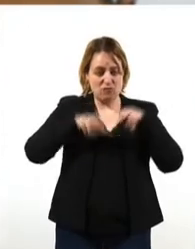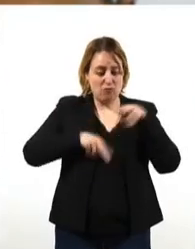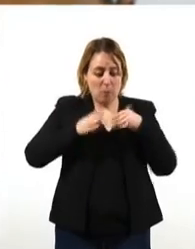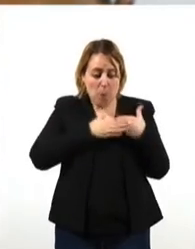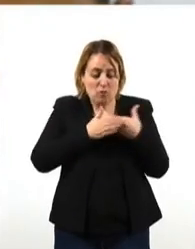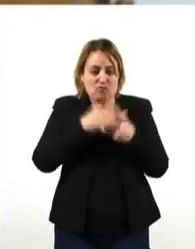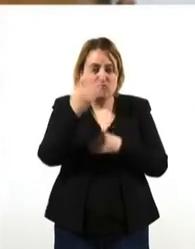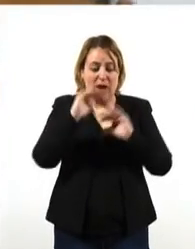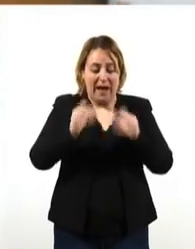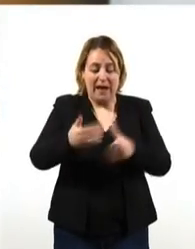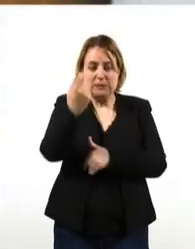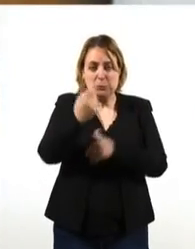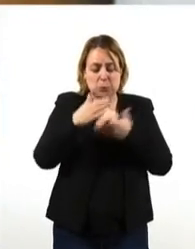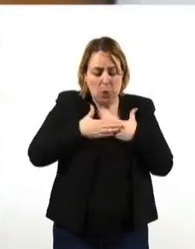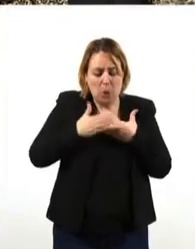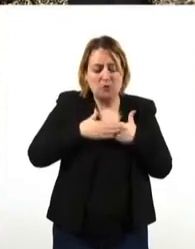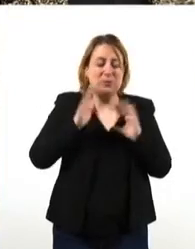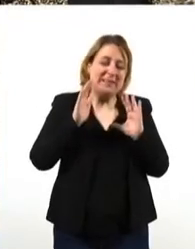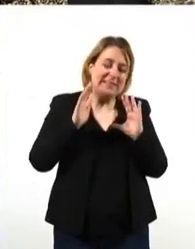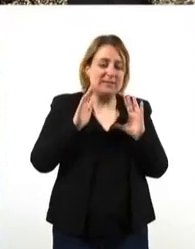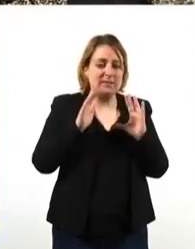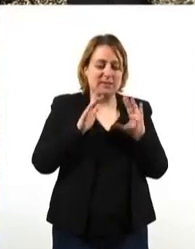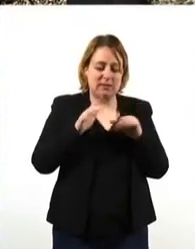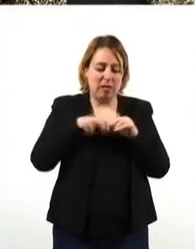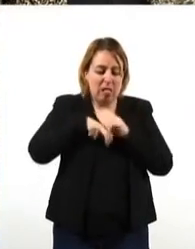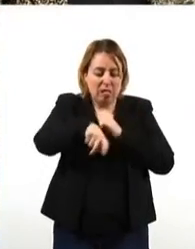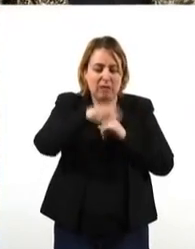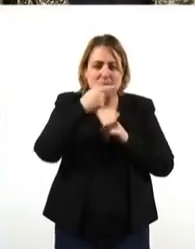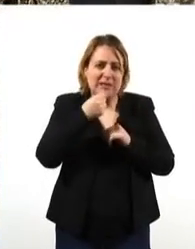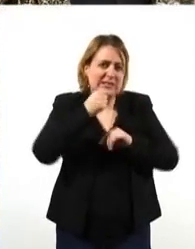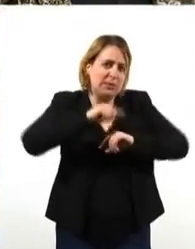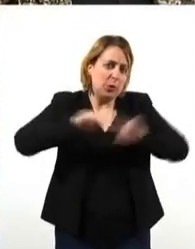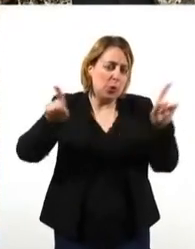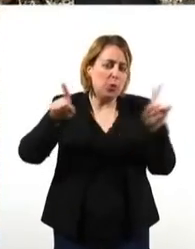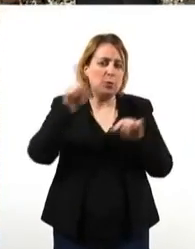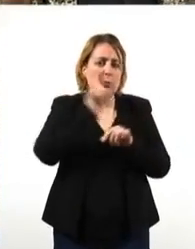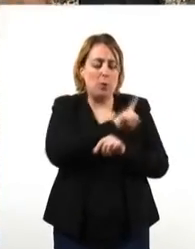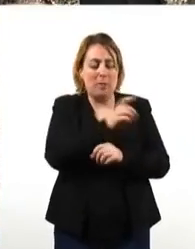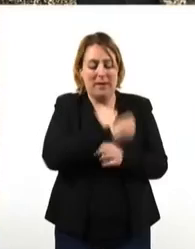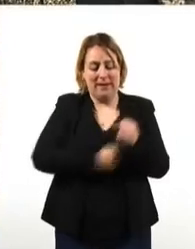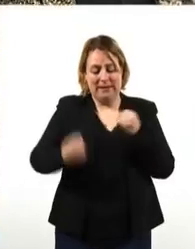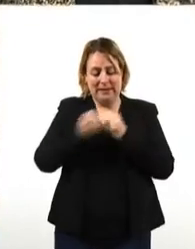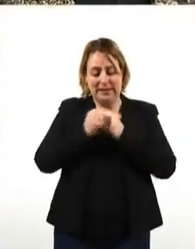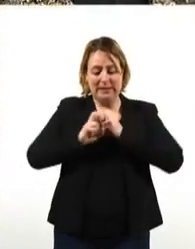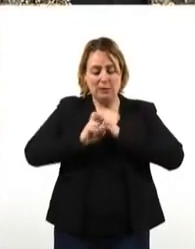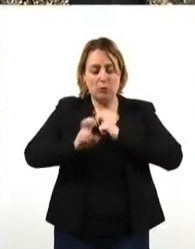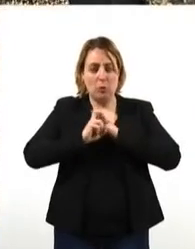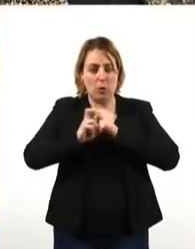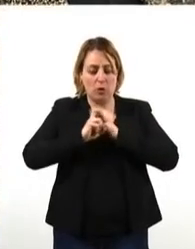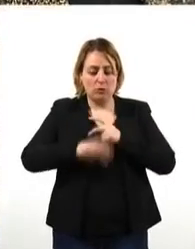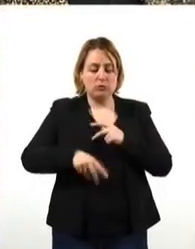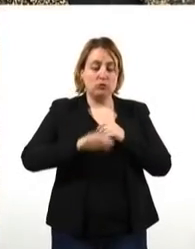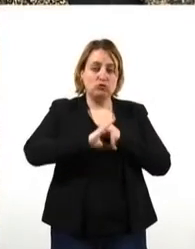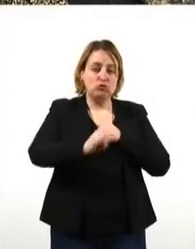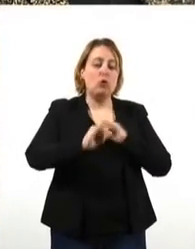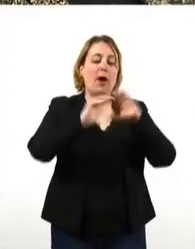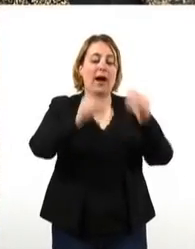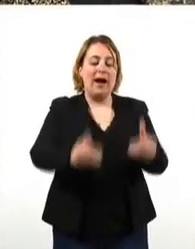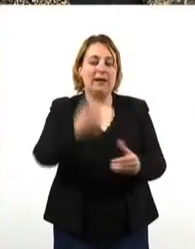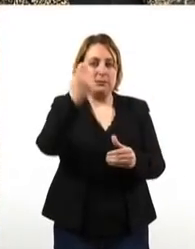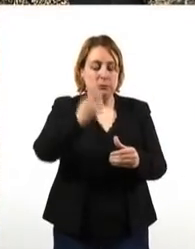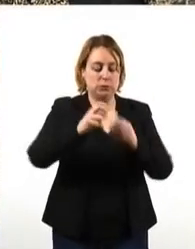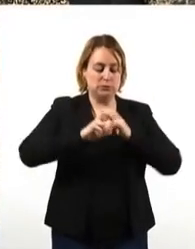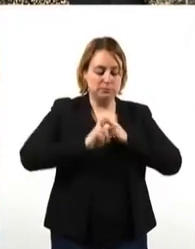pour qu'on puisse pas s'y rendre facilement. Ou du coup, des navettes qui pourraient permettre aux jeunes de se rendre aux arrêts de bus plus